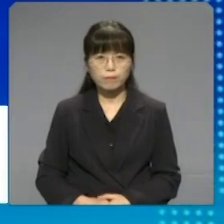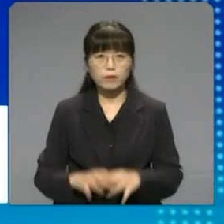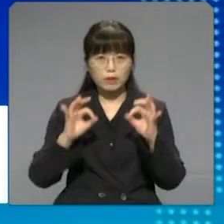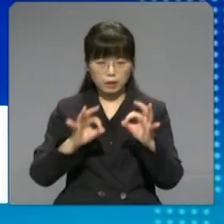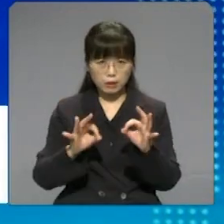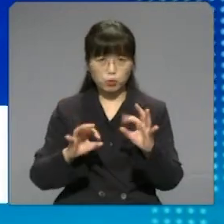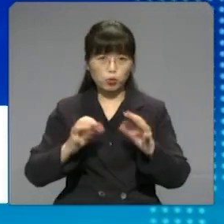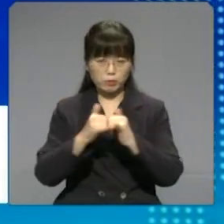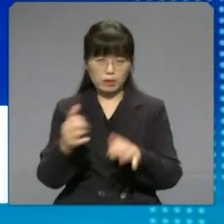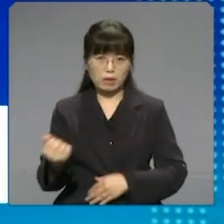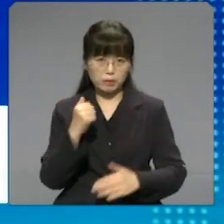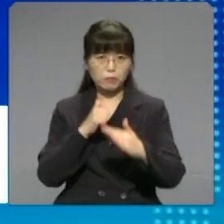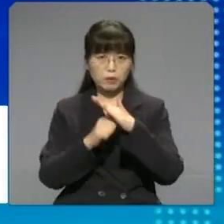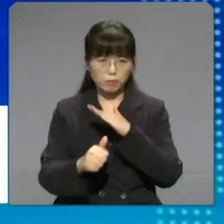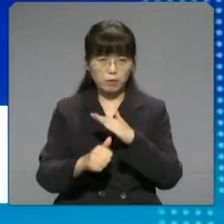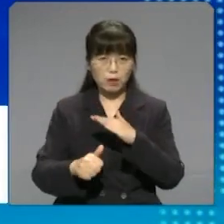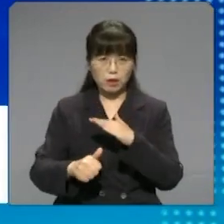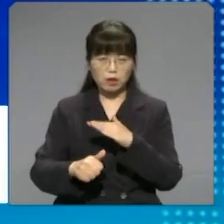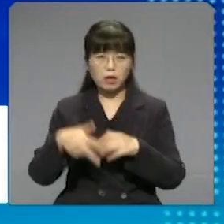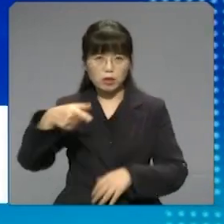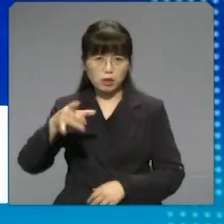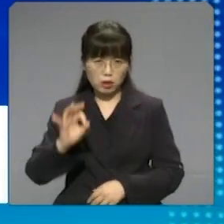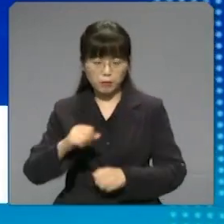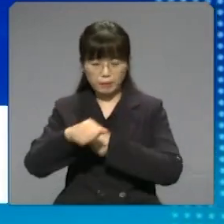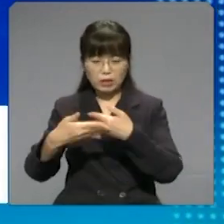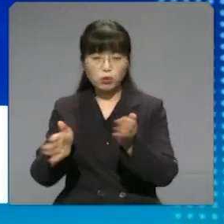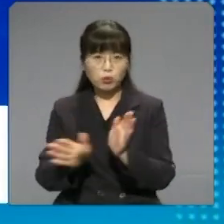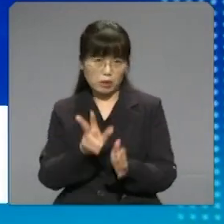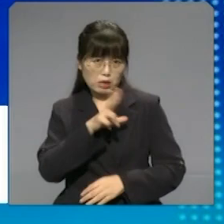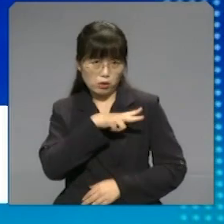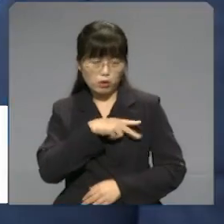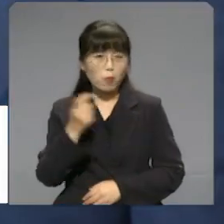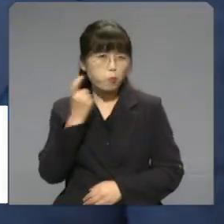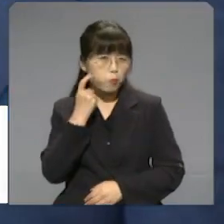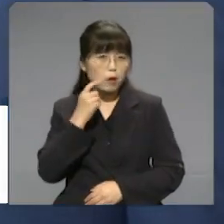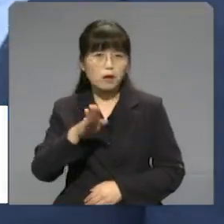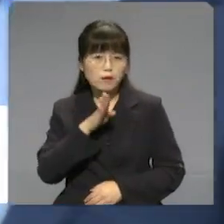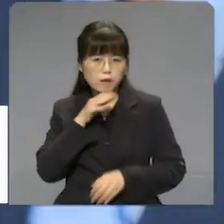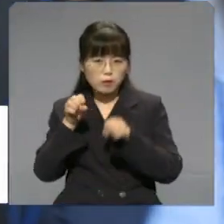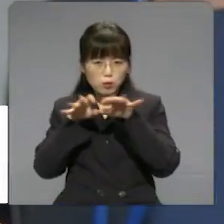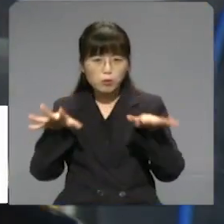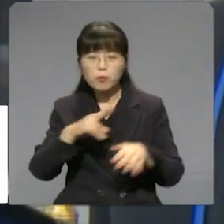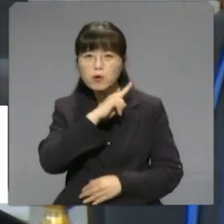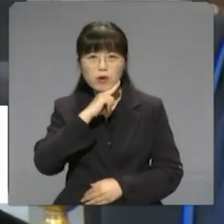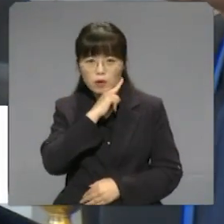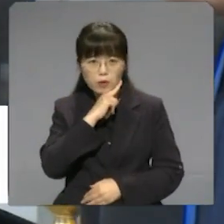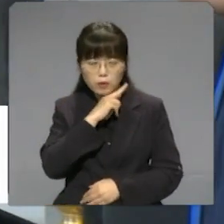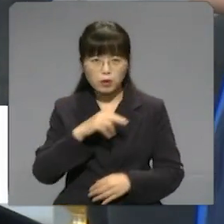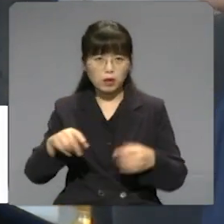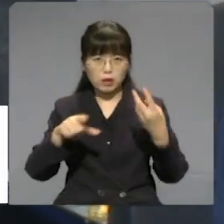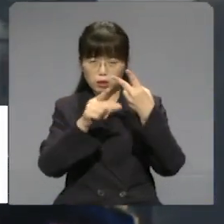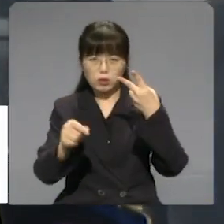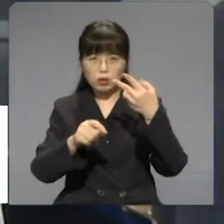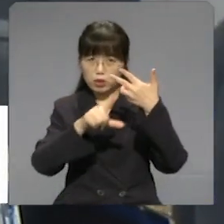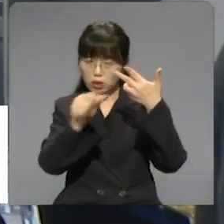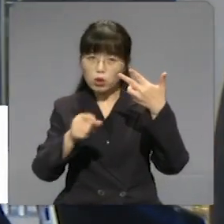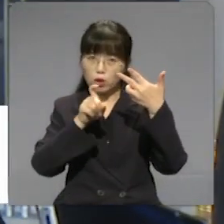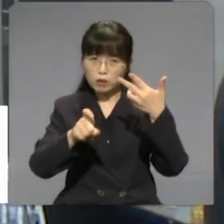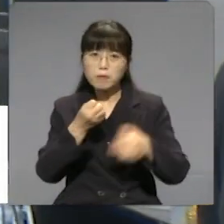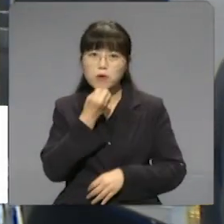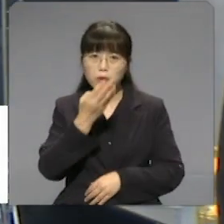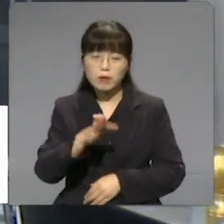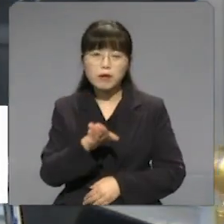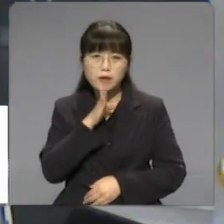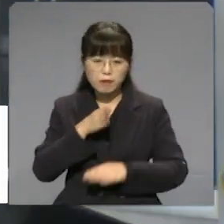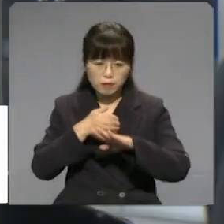김기현 국민의 힘 대표가 정청래 더불어민주당 의원을 허위 사실 유포 혐의로 지난달 10일 고발한 사실이